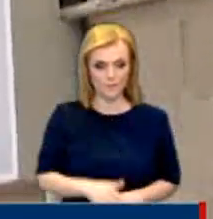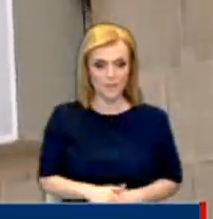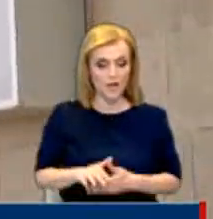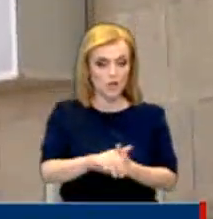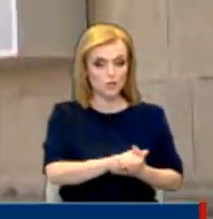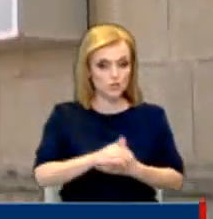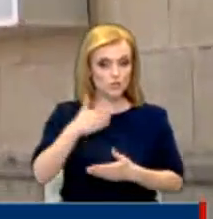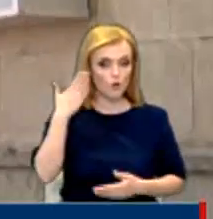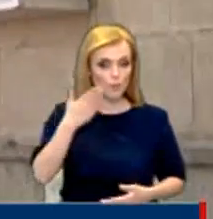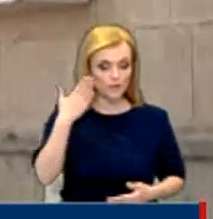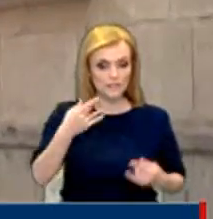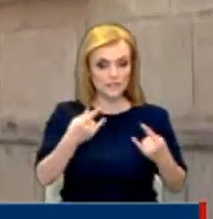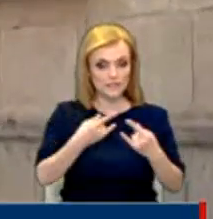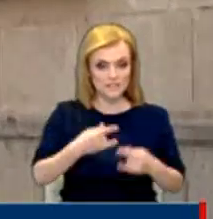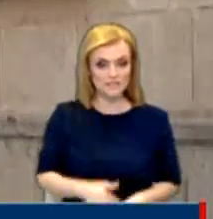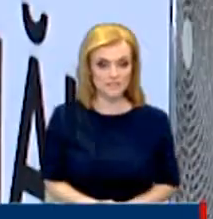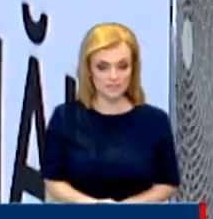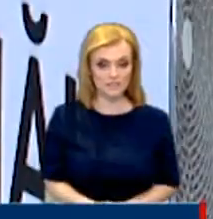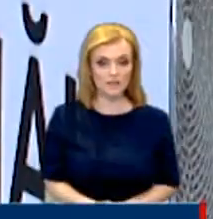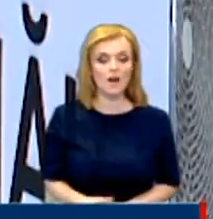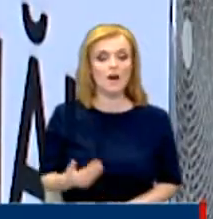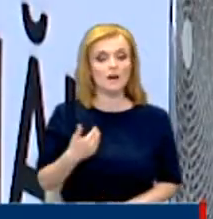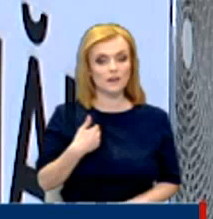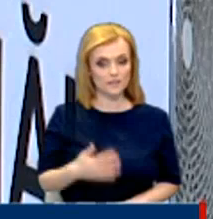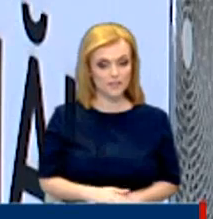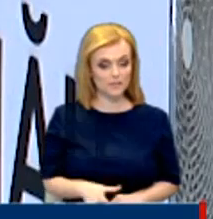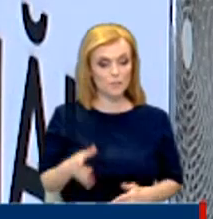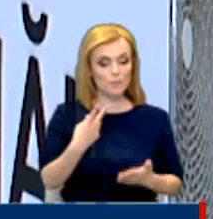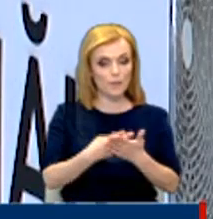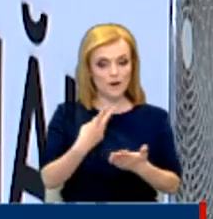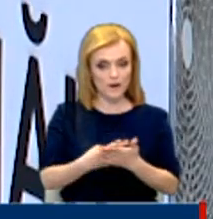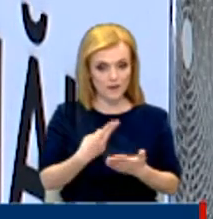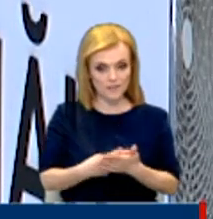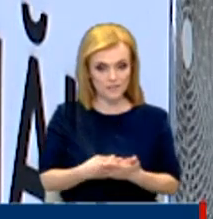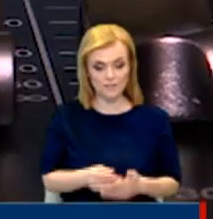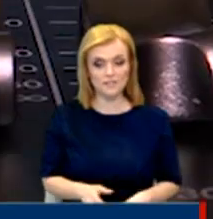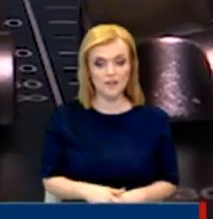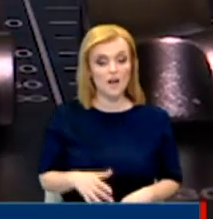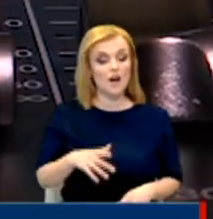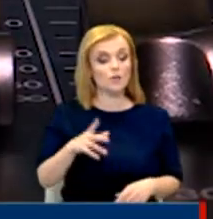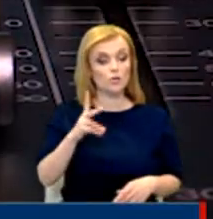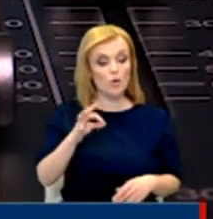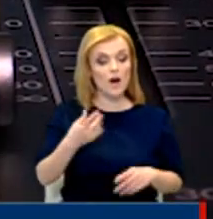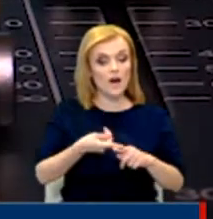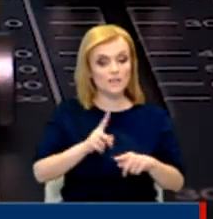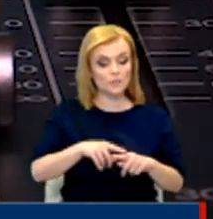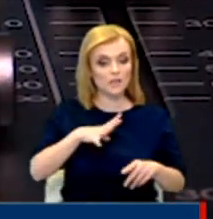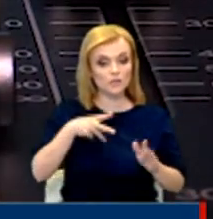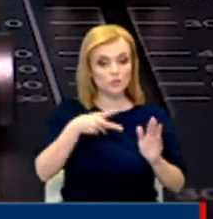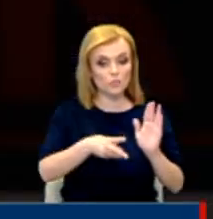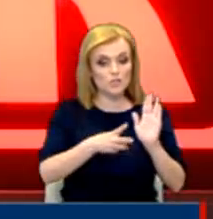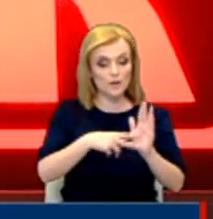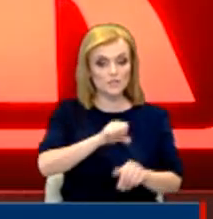Societatea Română de Televiziune vrea să recupereze frecvența națională de emisie retrasă abuziv în anul 2007. Acest fapt îi va